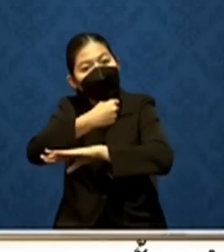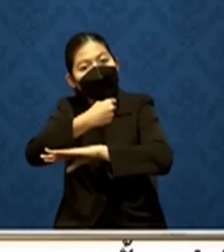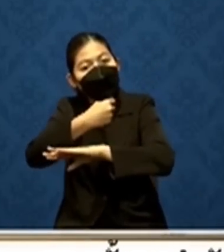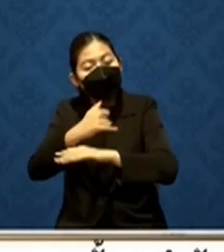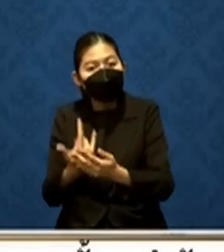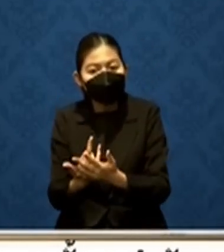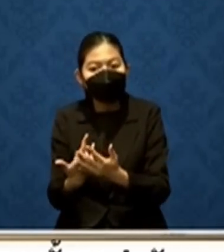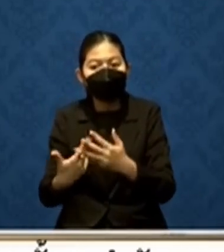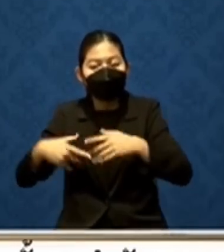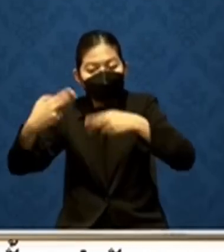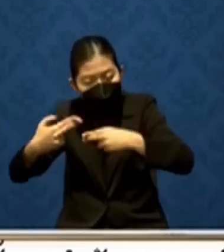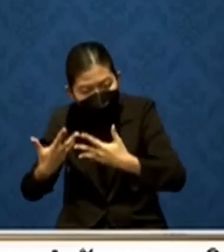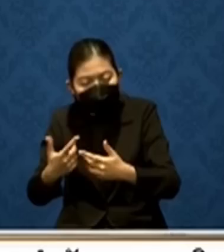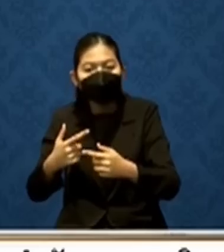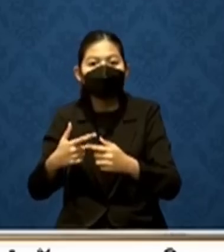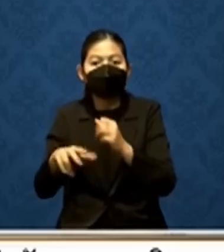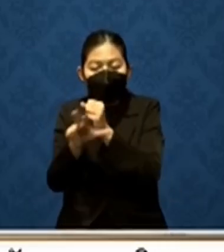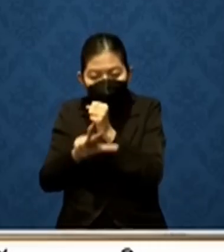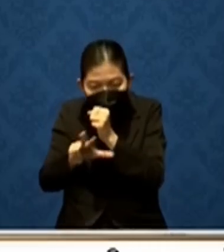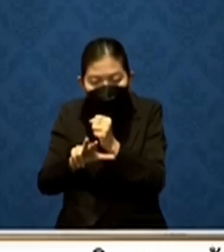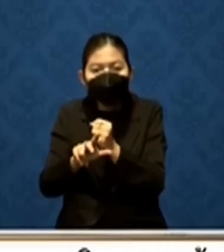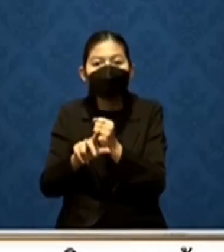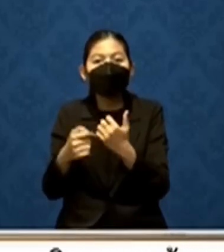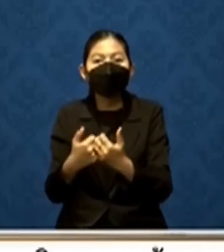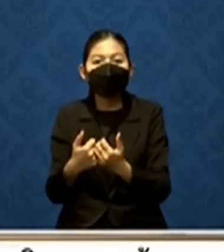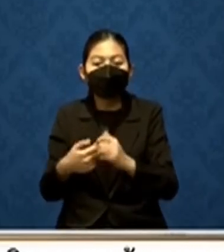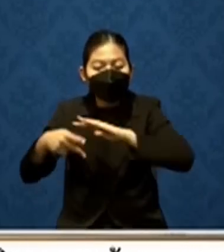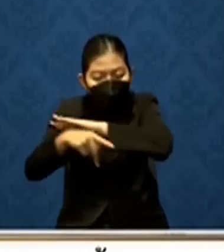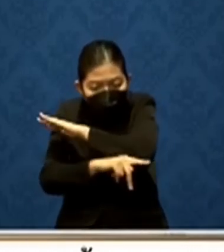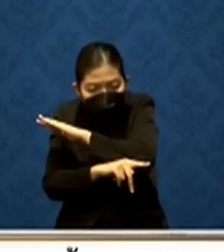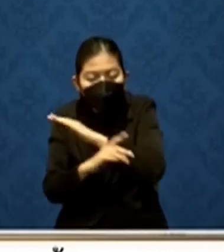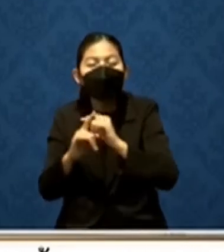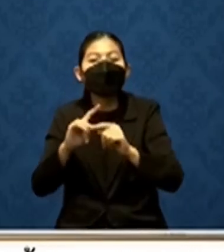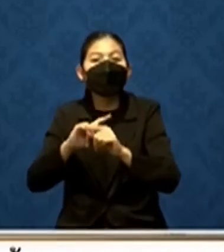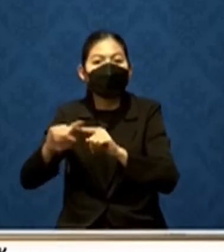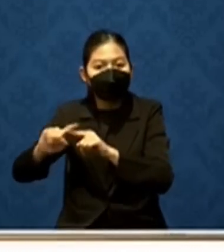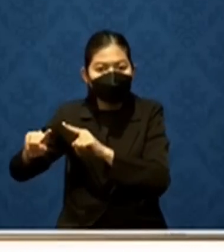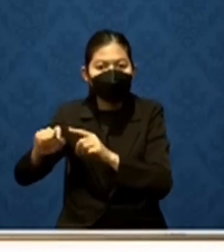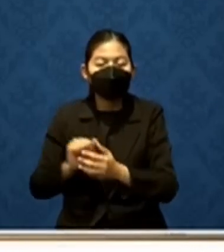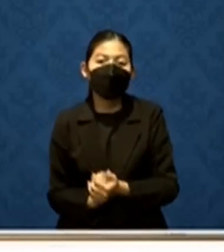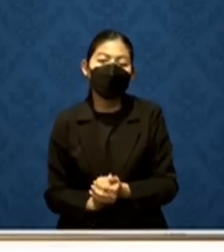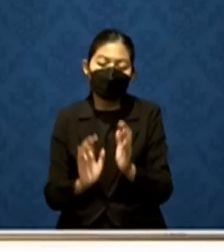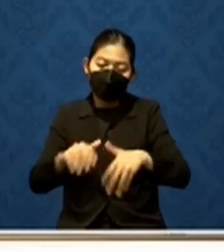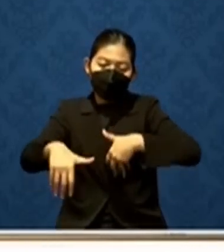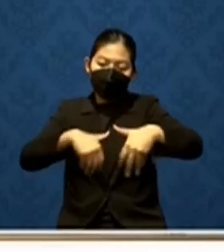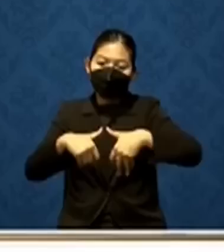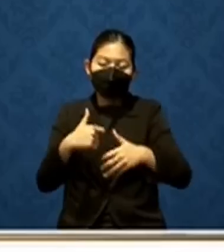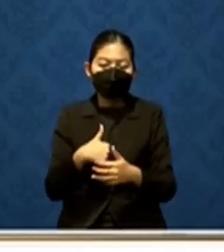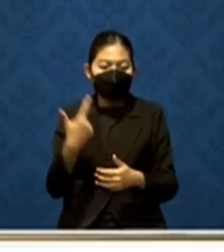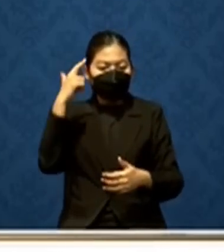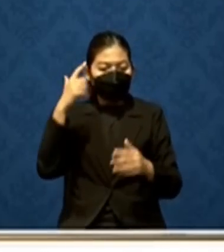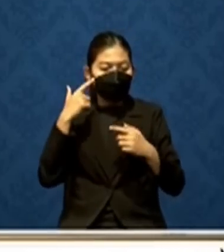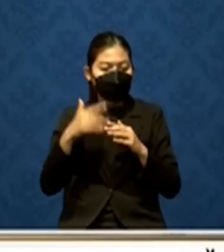อาชญากรรมยาเสพติดการทุจริตคอรัปชั่นถ้าประชาชนในชาติแตกแยก